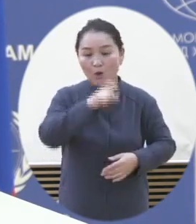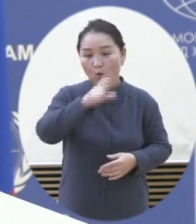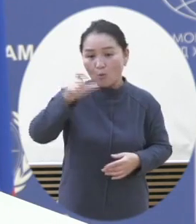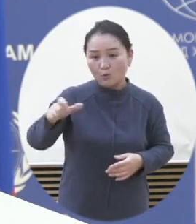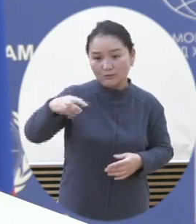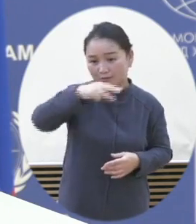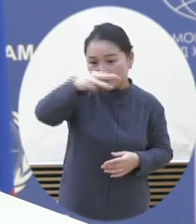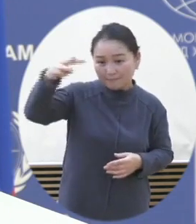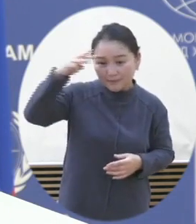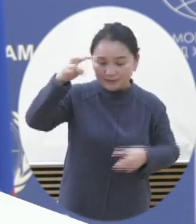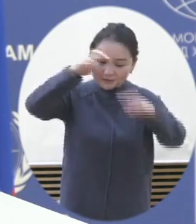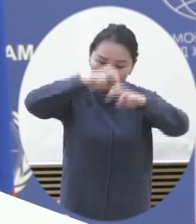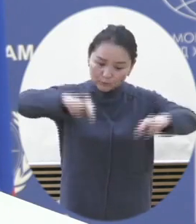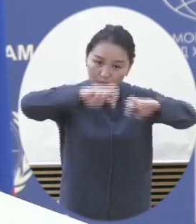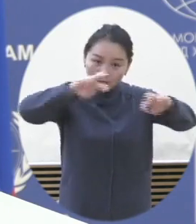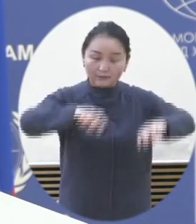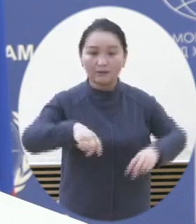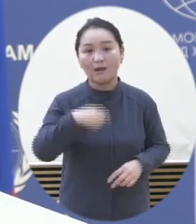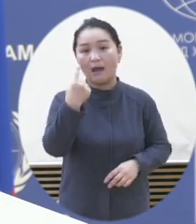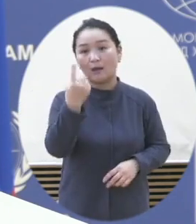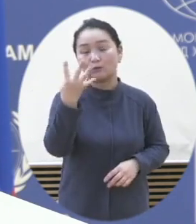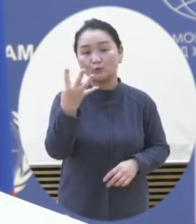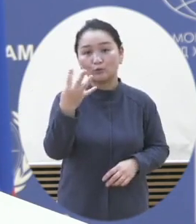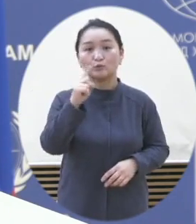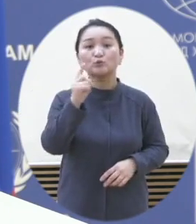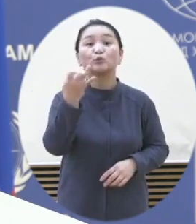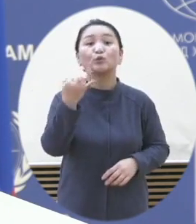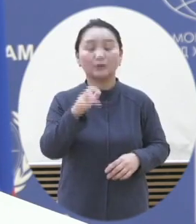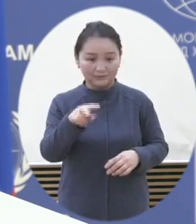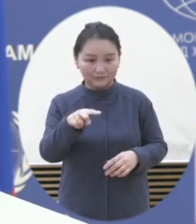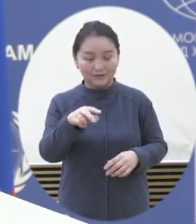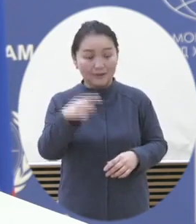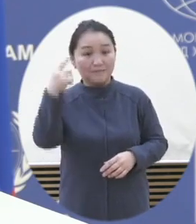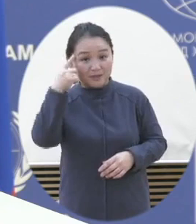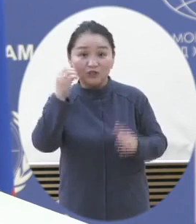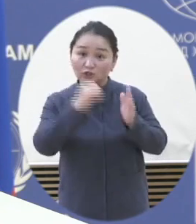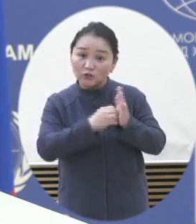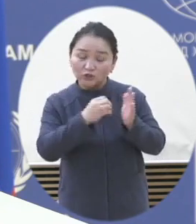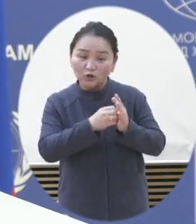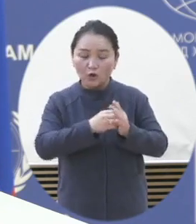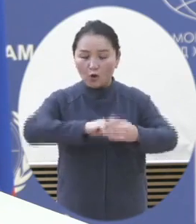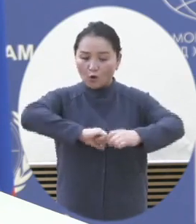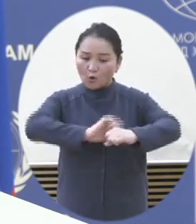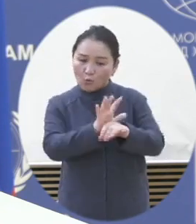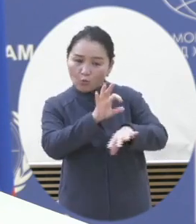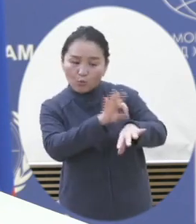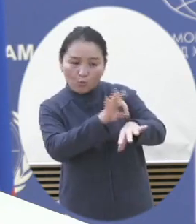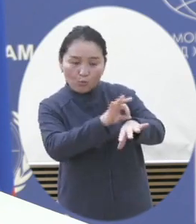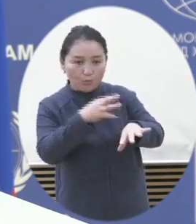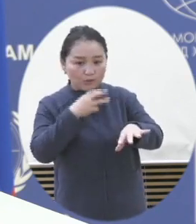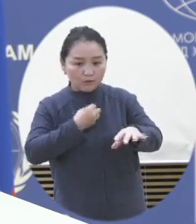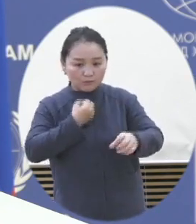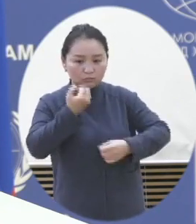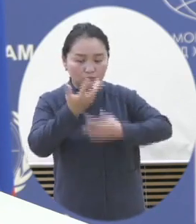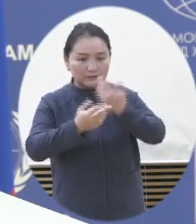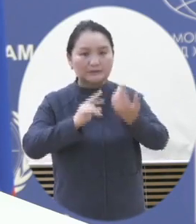судлаад үзэхэд бол манай одоо 14 зүйлийг мэдэх ёстой. Коронавирусын талаар, шинж тэмдгийн талаар, хэн өртдөг, яаж өртсөн